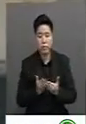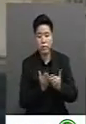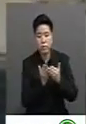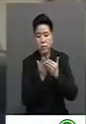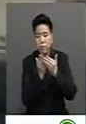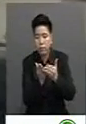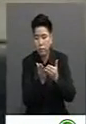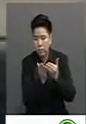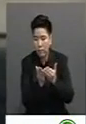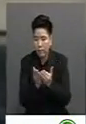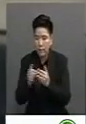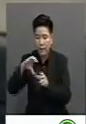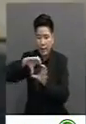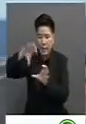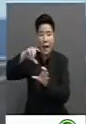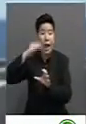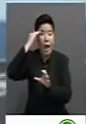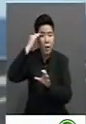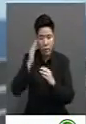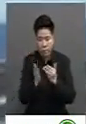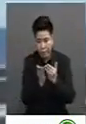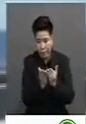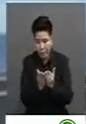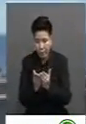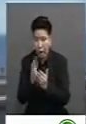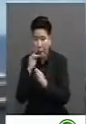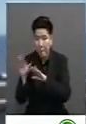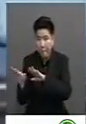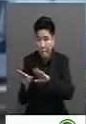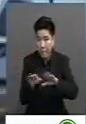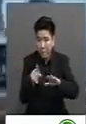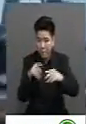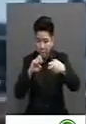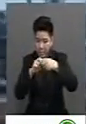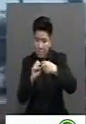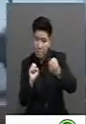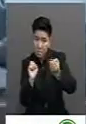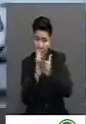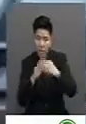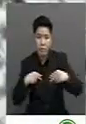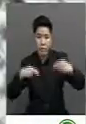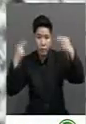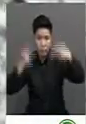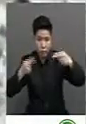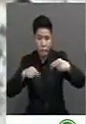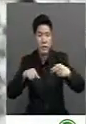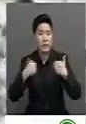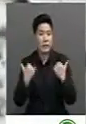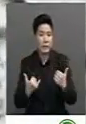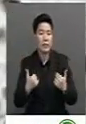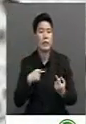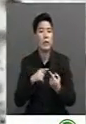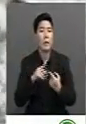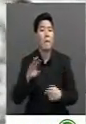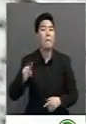ณคาบสมุทรเกาหลีเพื่อเฝ้าระวังและเตรียมพร้อมหากเกิดเหตุรุนแรงจากการโจมตีของเกาหลีเหนือกองบัญชาการแปซิ